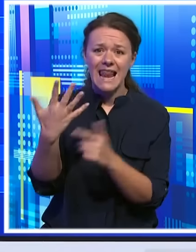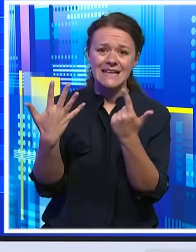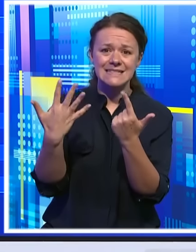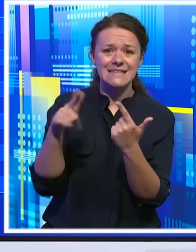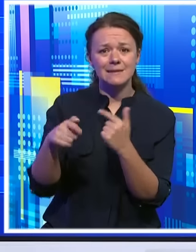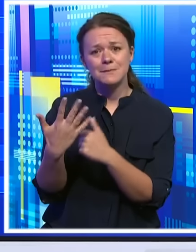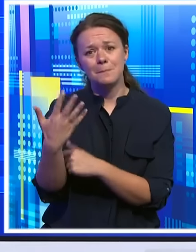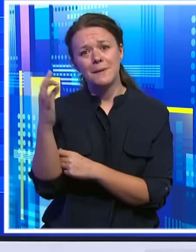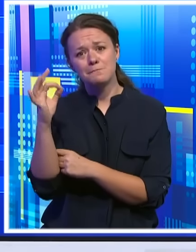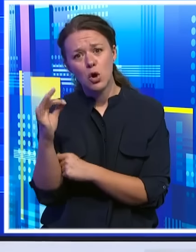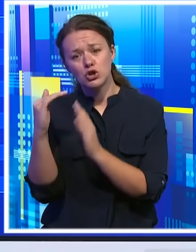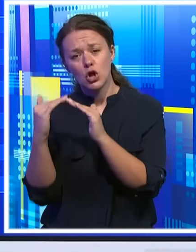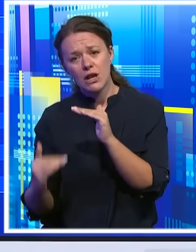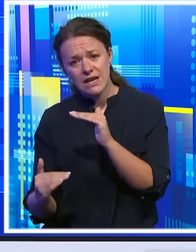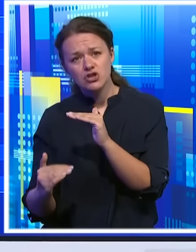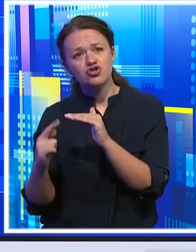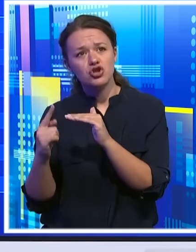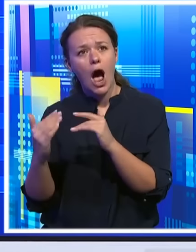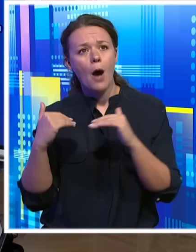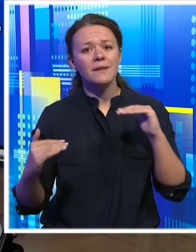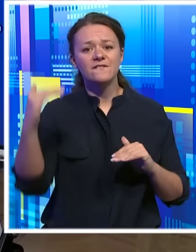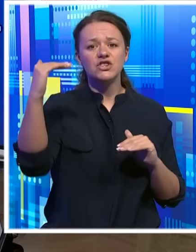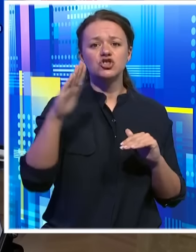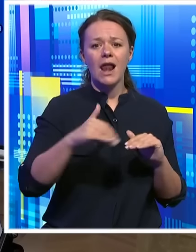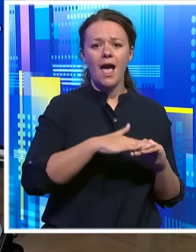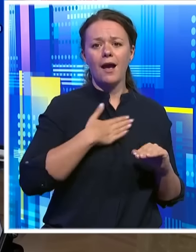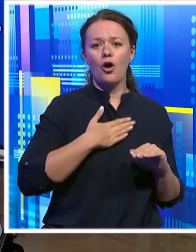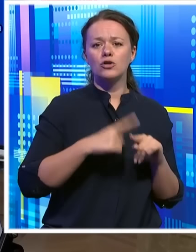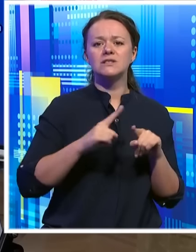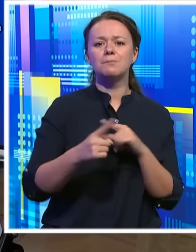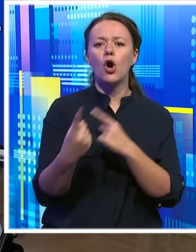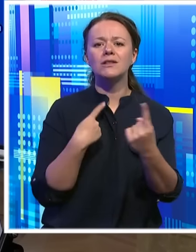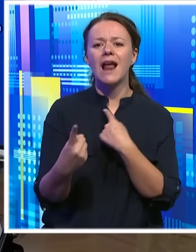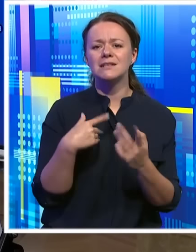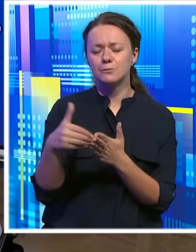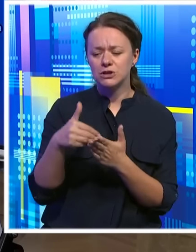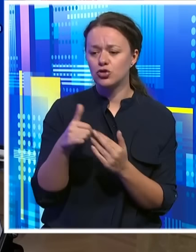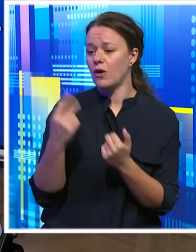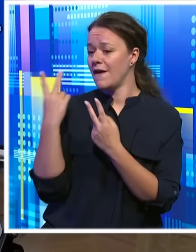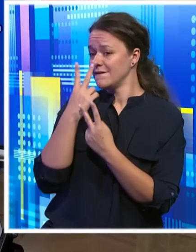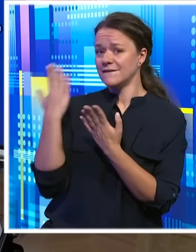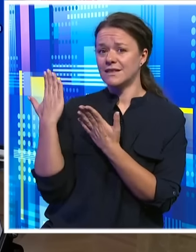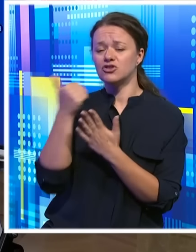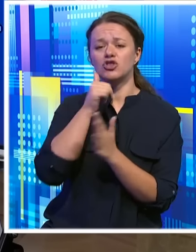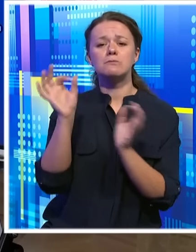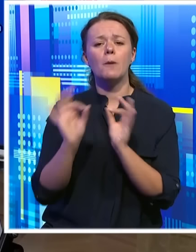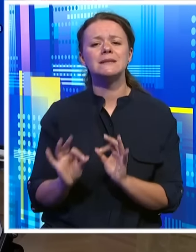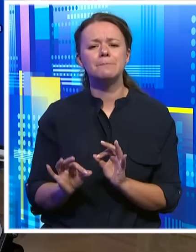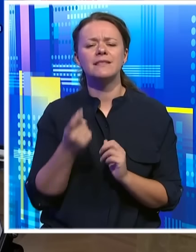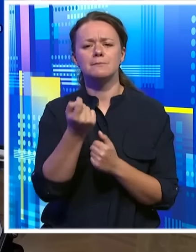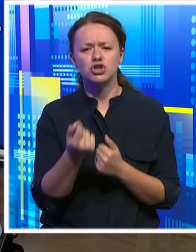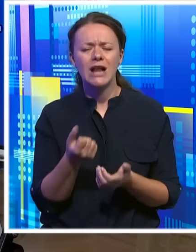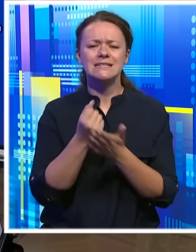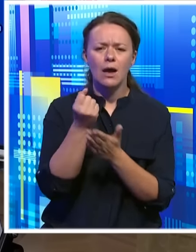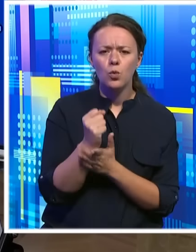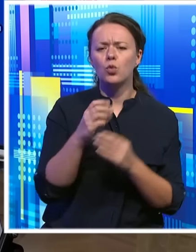ona je u stvari značajno viša nego naša zbog transportnih troškova. Ovde vidite šta smo sve obezbedili, koje količine pšenice,